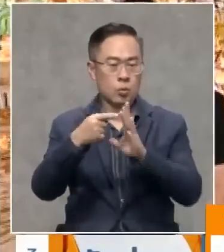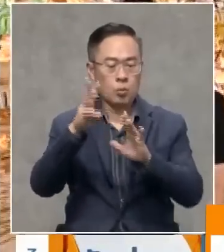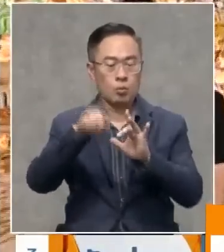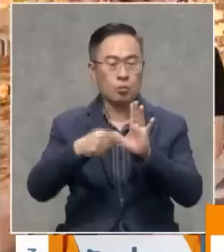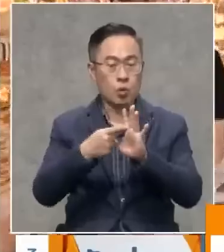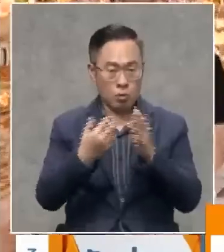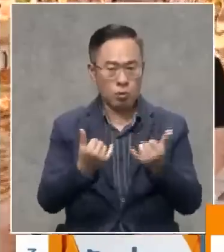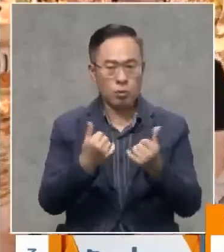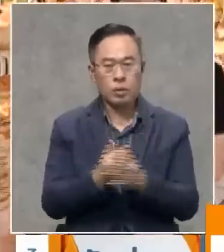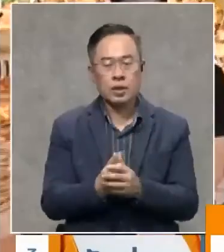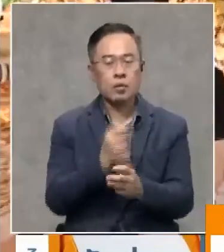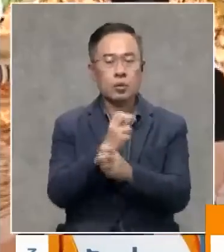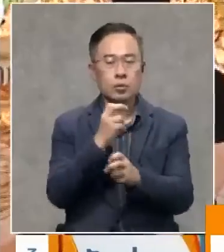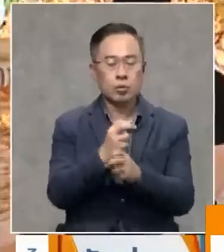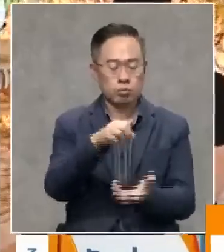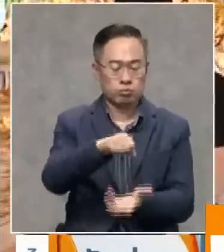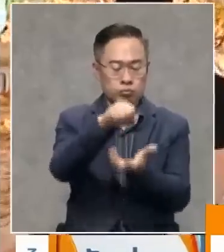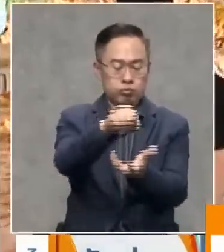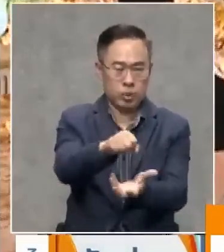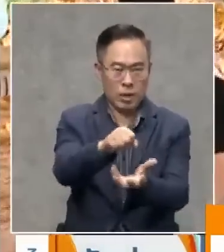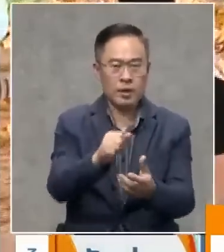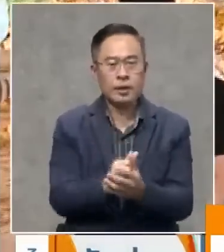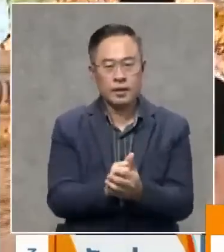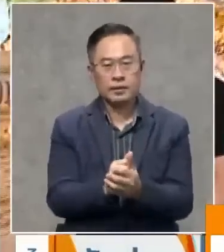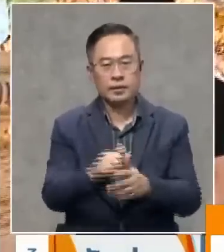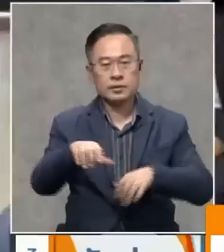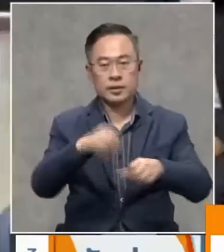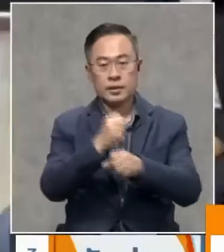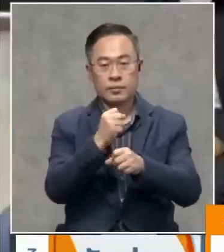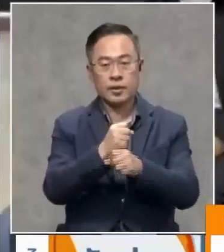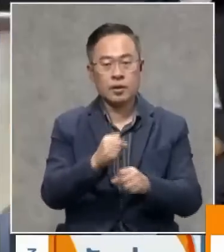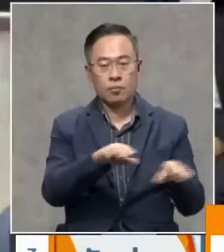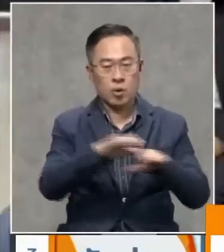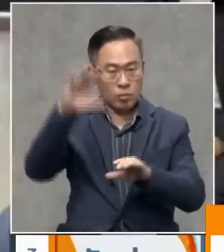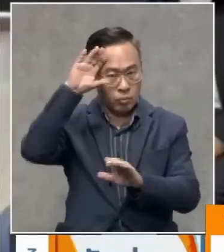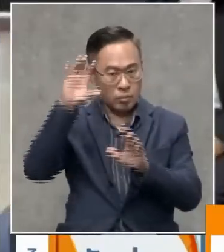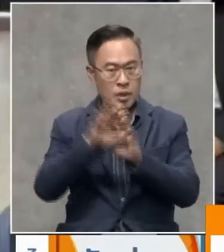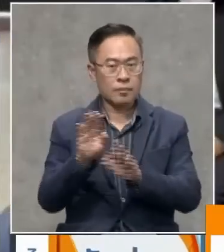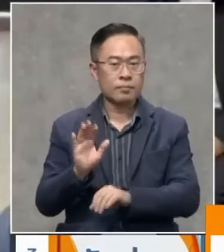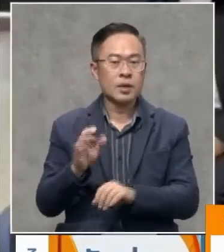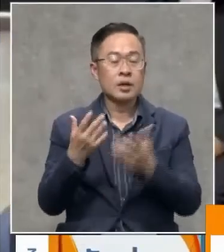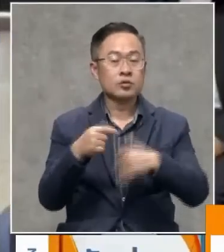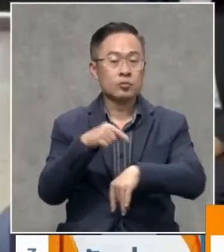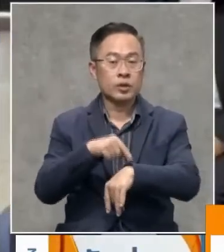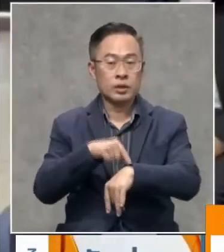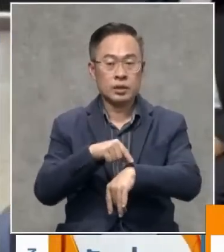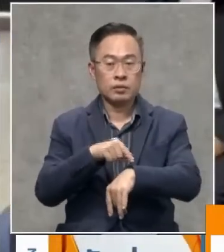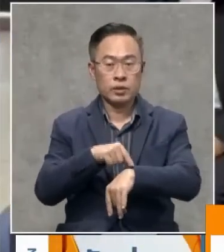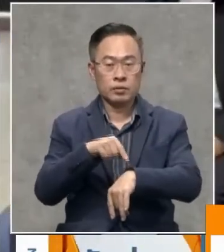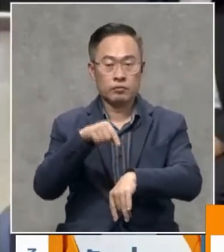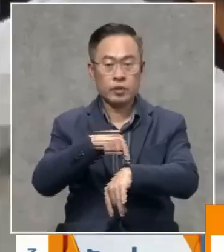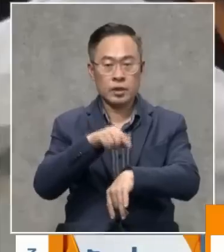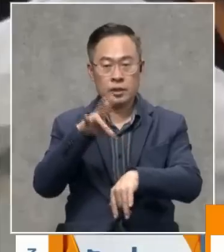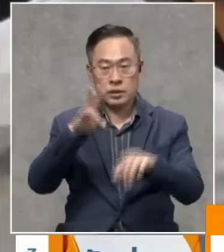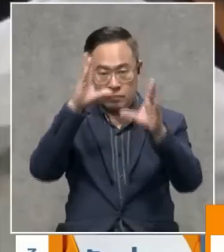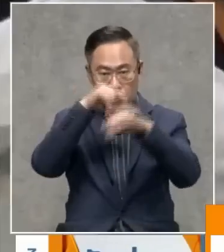ได้มีการนำอัฐิของน้องดอมไปตั้งไว้ณซุ้มซึ่งตั้งถ่ายภาพของน้องดอมค่ะและวันนี้เวลาประมาณ1ทุ่มนะคะจะมี